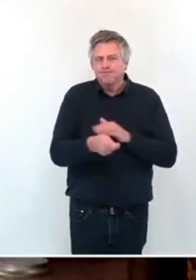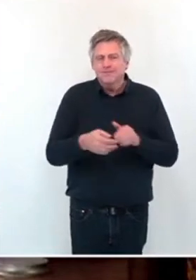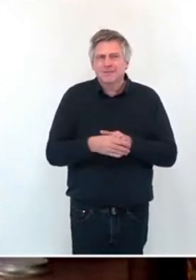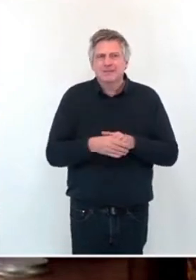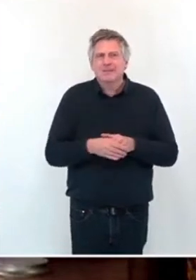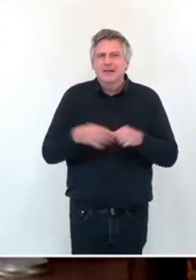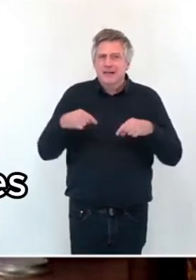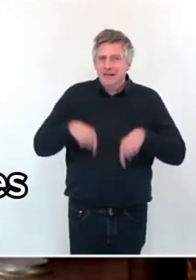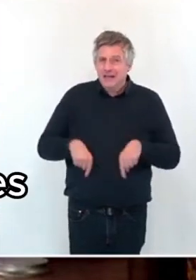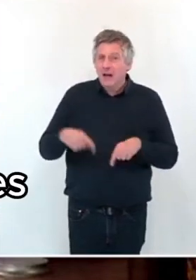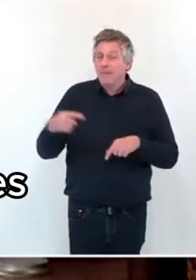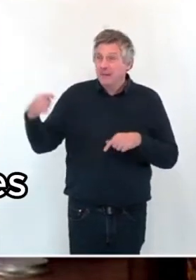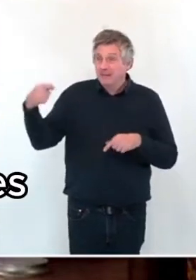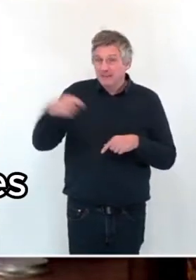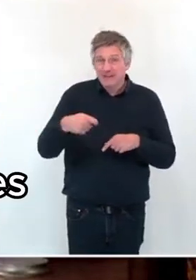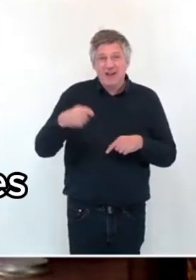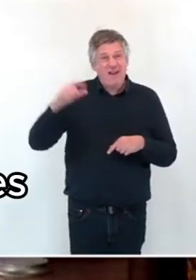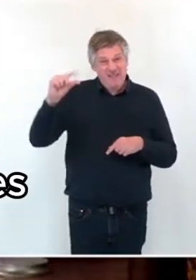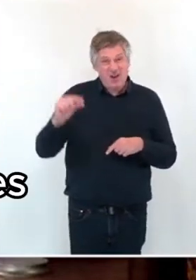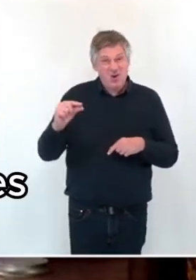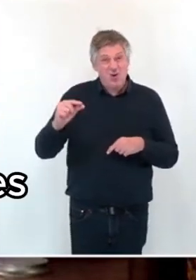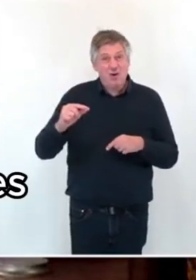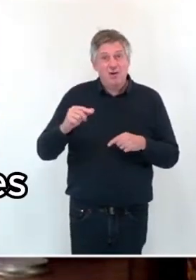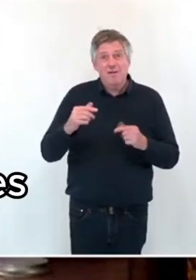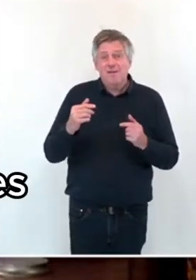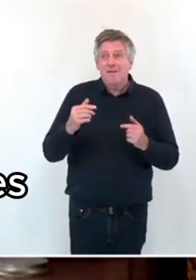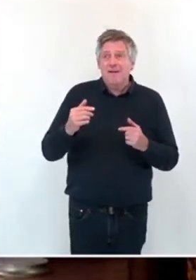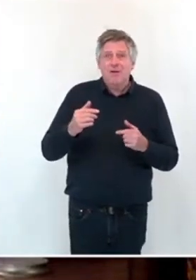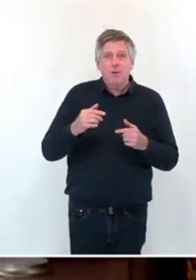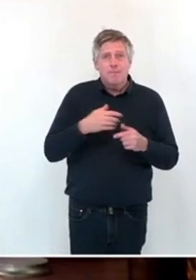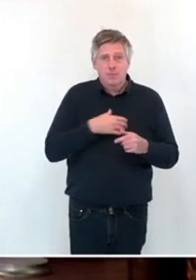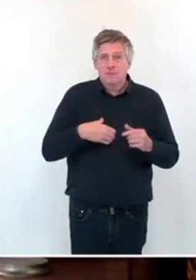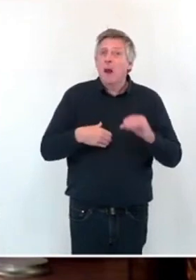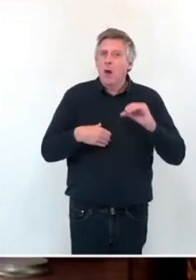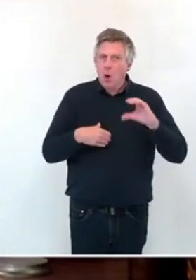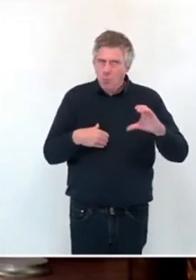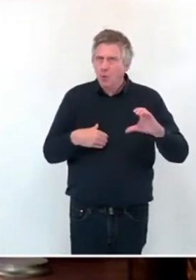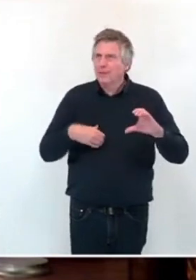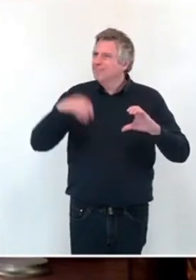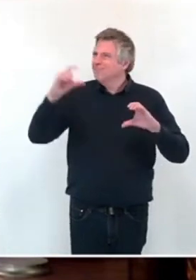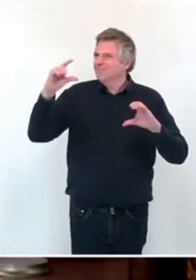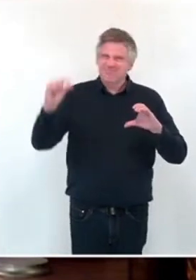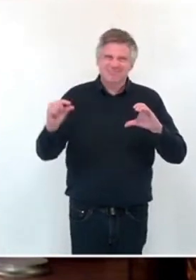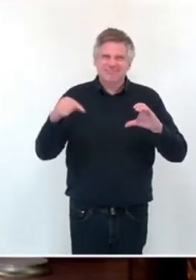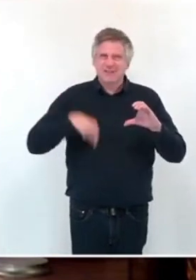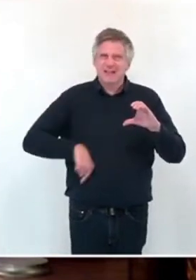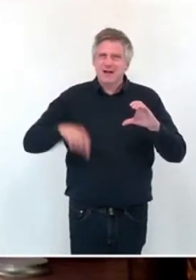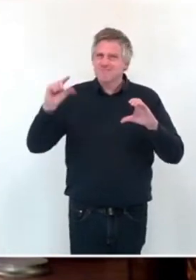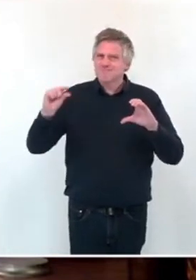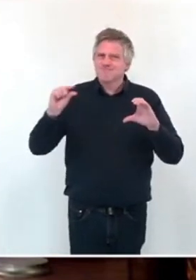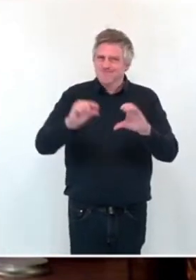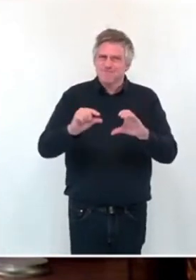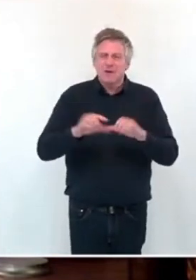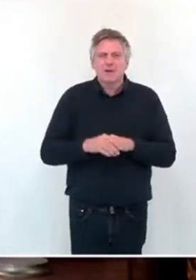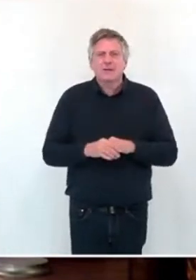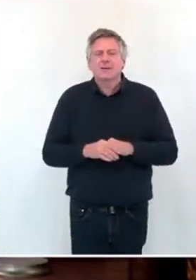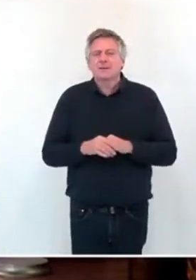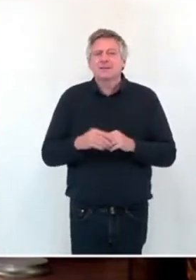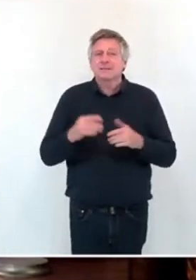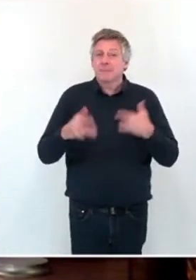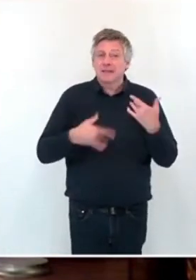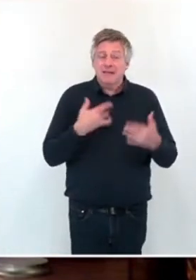ces labels à un niveau inférieur des augmentations municipales. Les événements programmant du spectacle vivant ont également